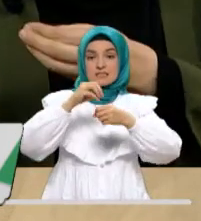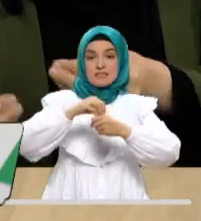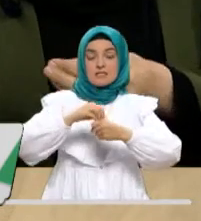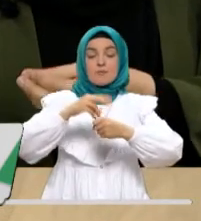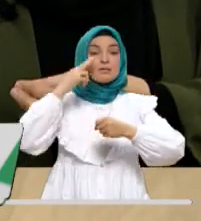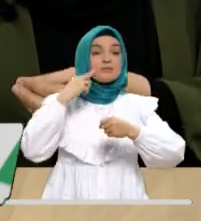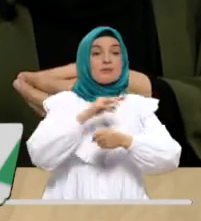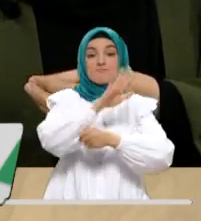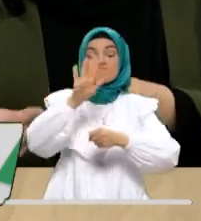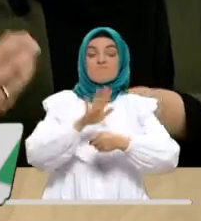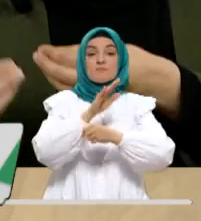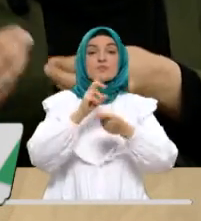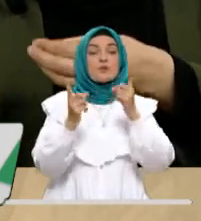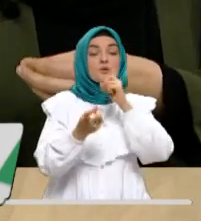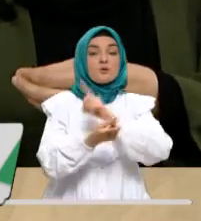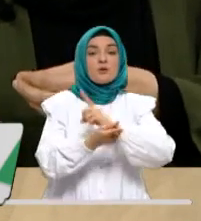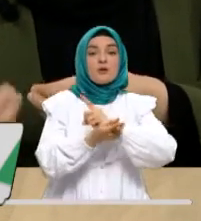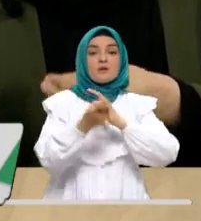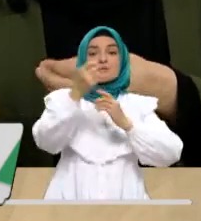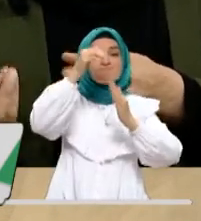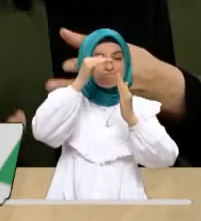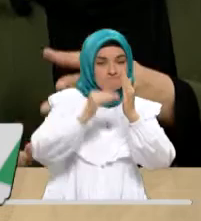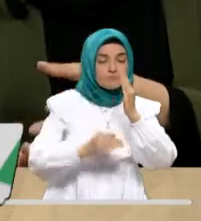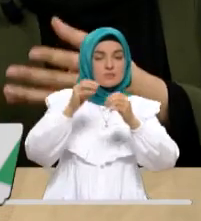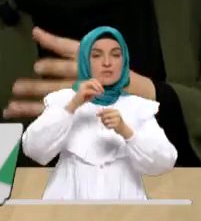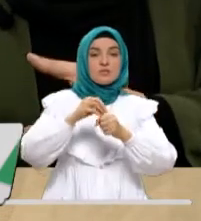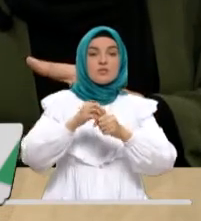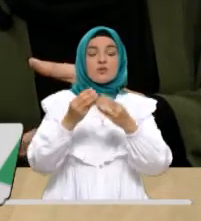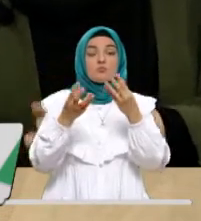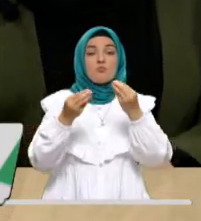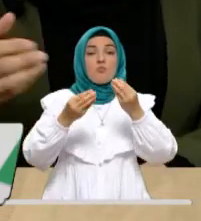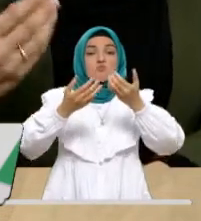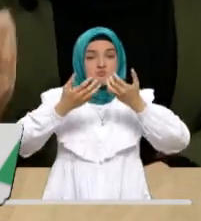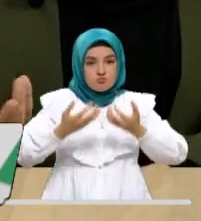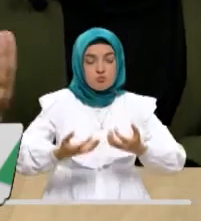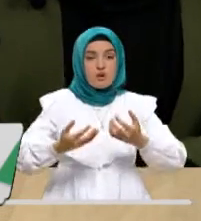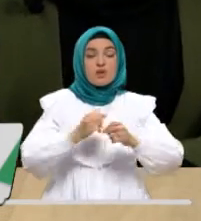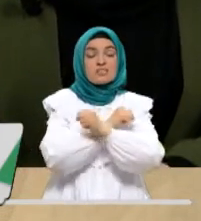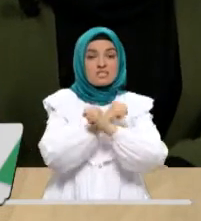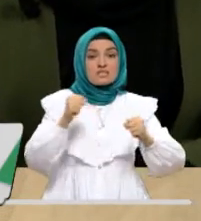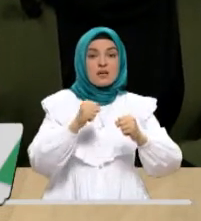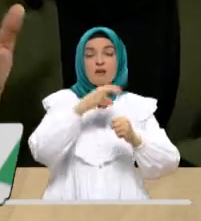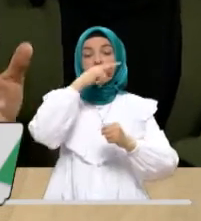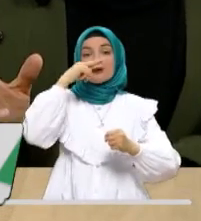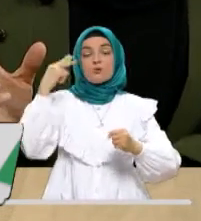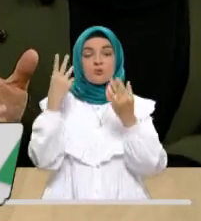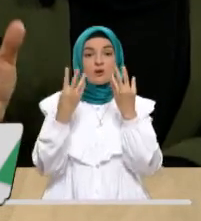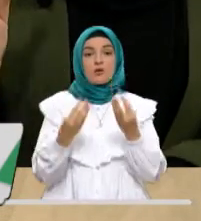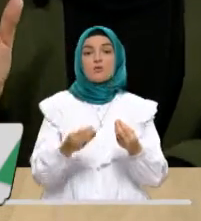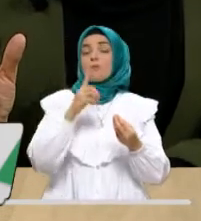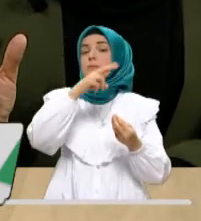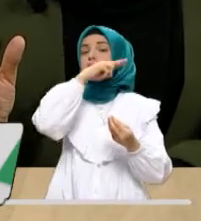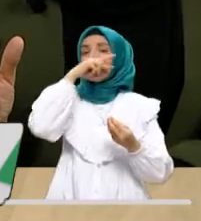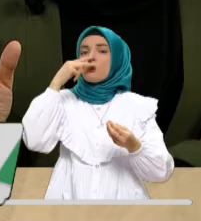üründe biraz daha maliyet düşsün diye daha kalitesiz ve daha ağır kimyasallar olan kokular tercih edilebiliyor. Ve bir